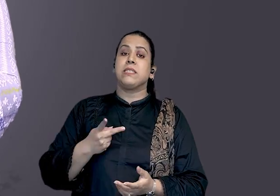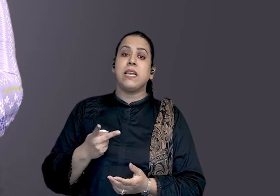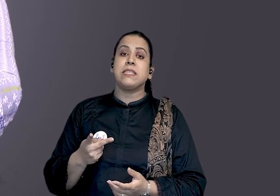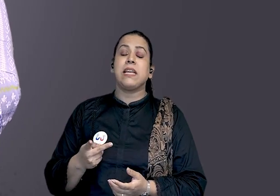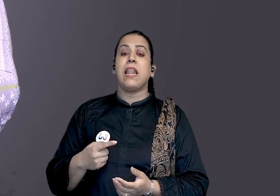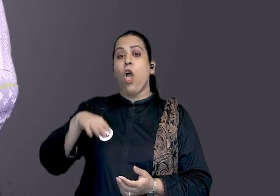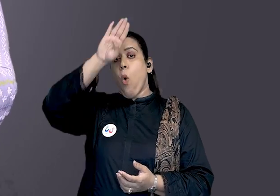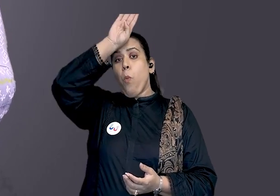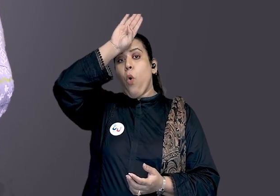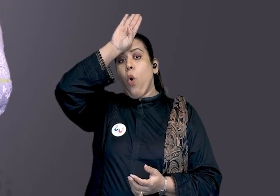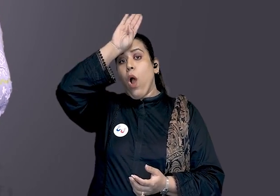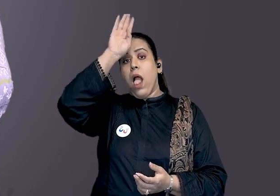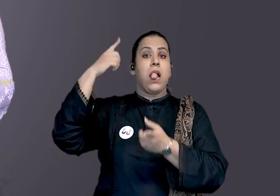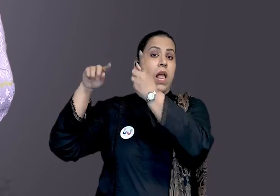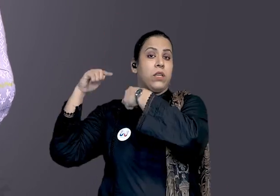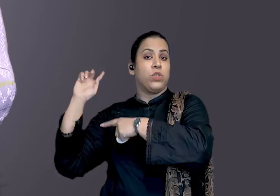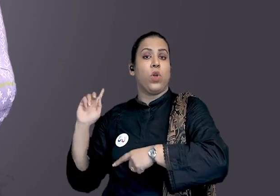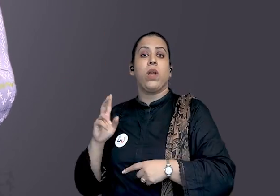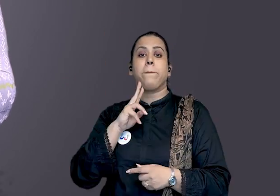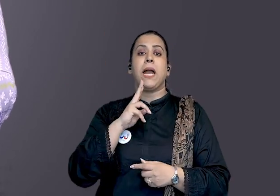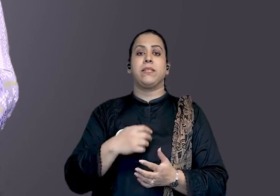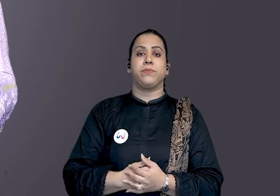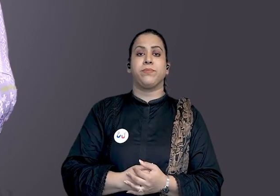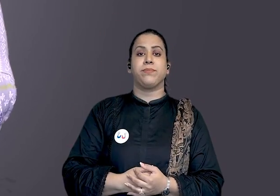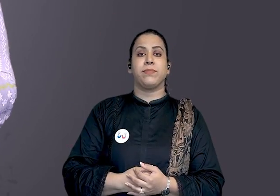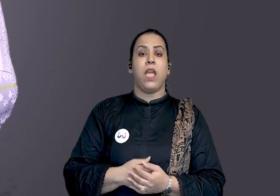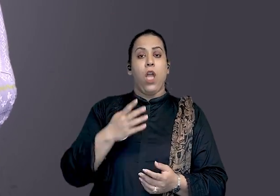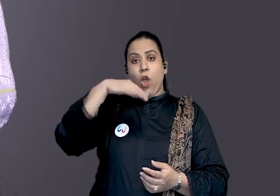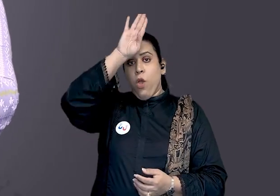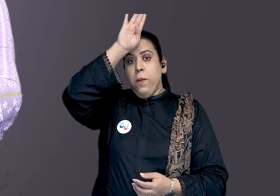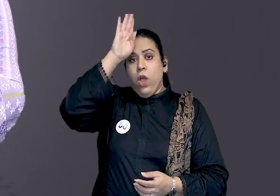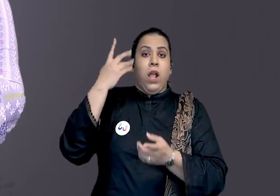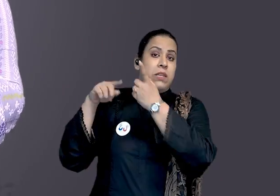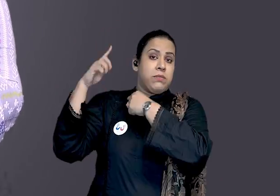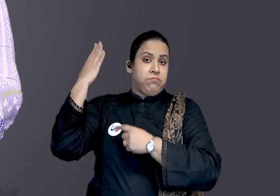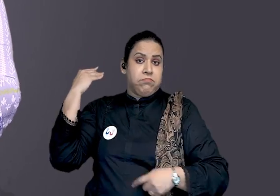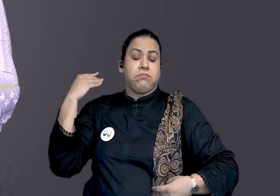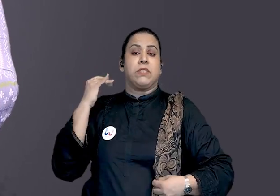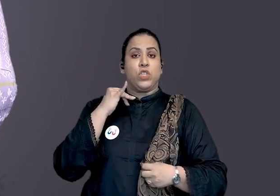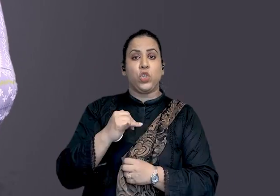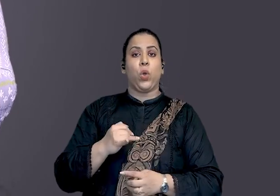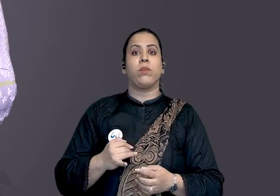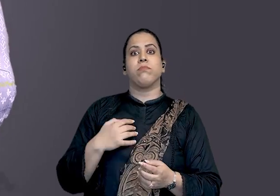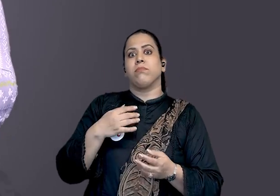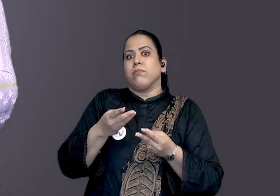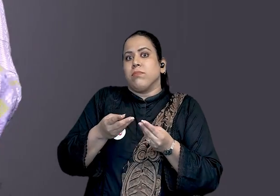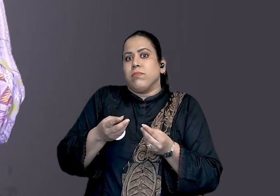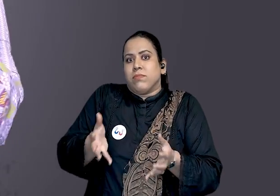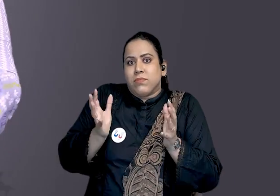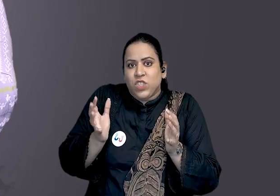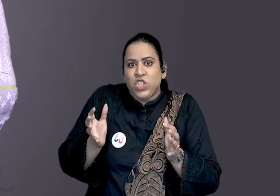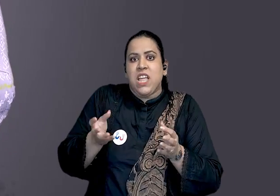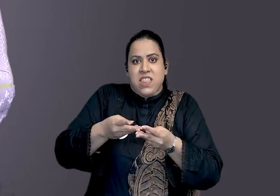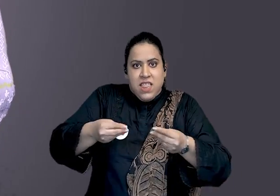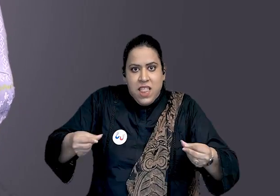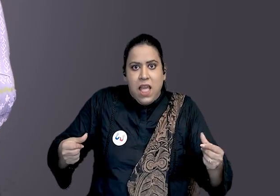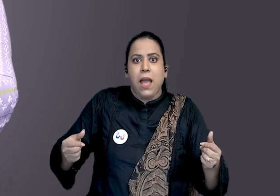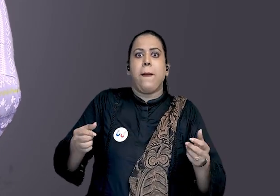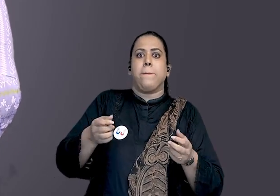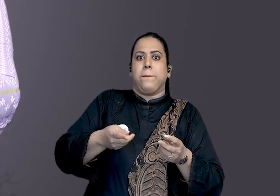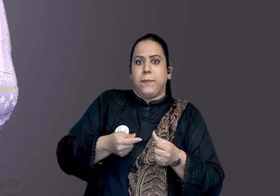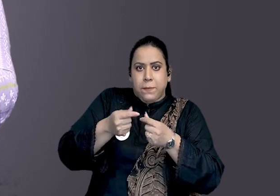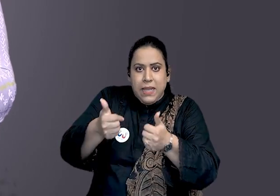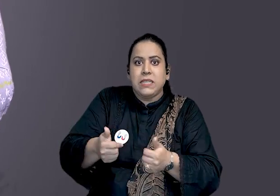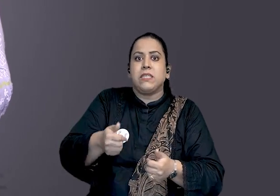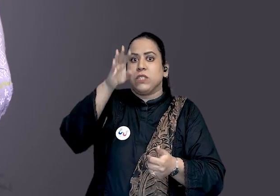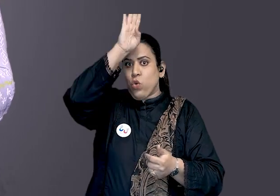کاغذات ہیں، پرشین میں لکھے گئے ہیں آبویسلی، اور آج کل میں ان کے اوپر ایک ریسرچ بھی کر رہی ہوں. تو انشاءاللہ وہ بھی ایک بڑا